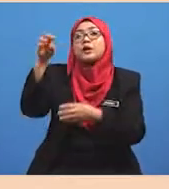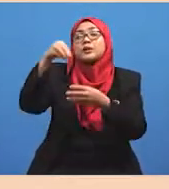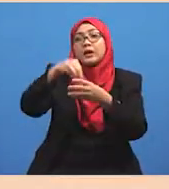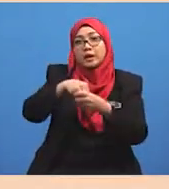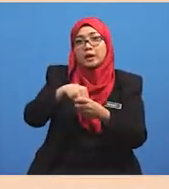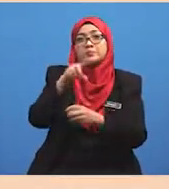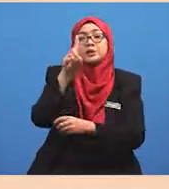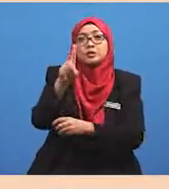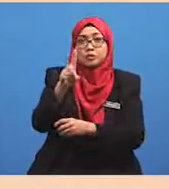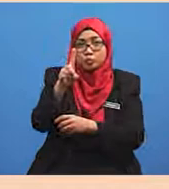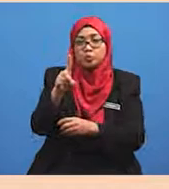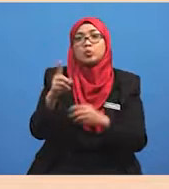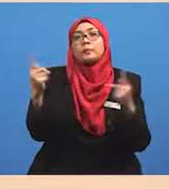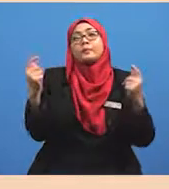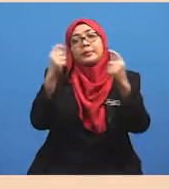200.100